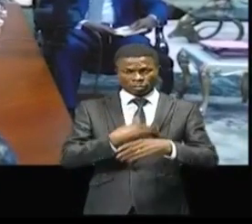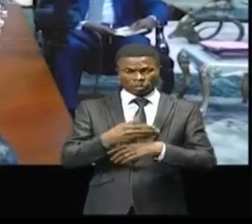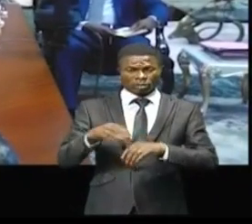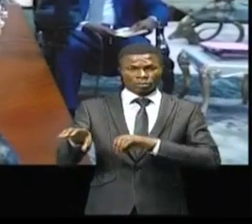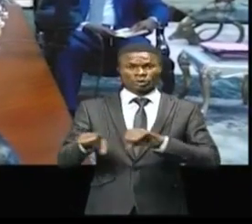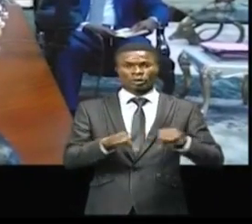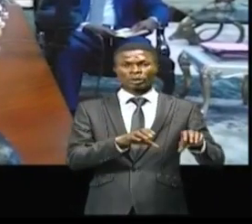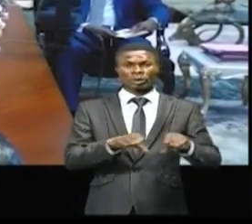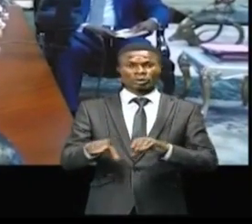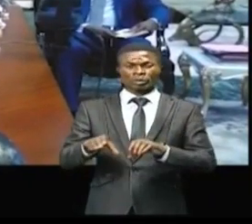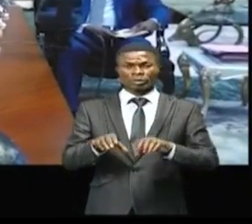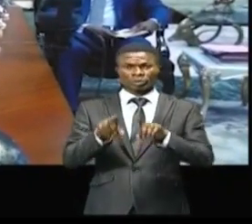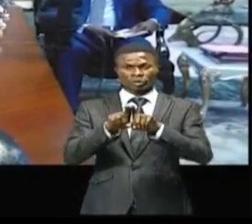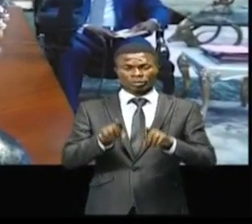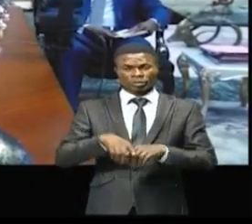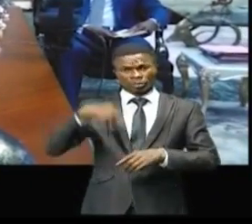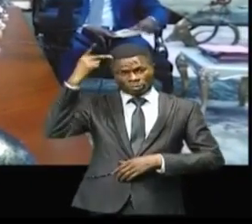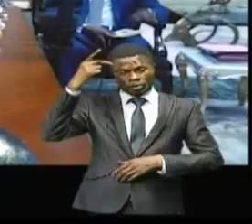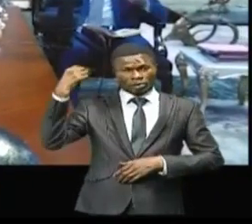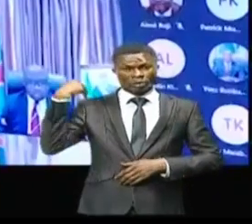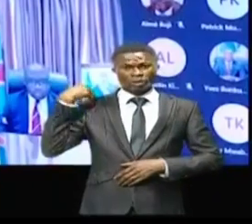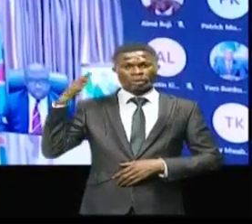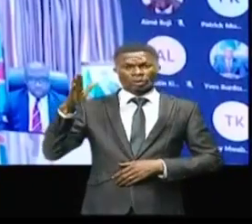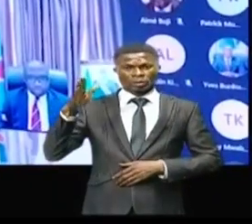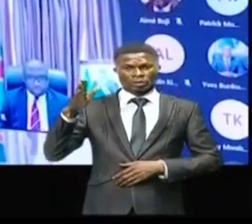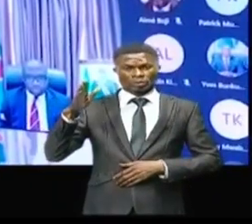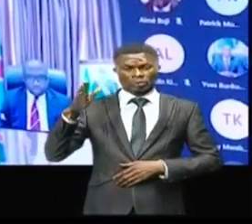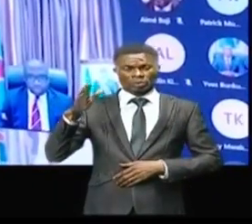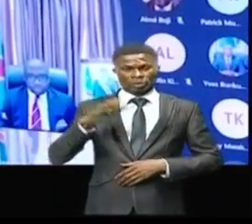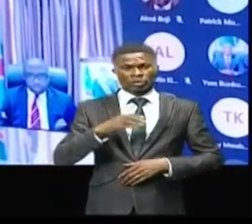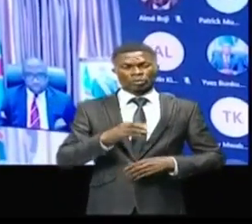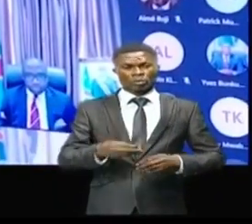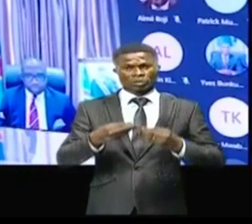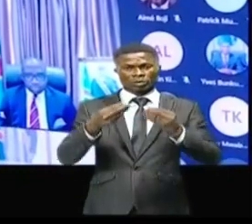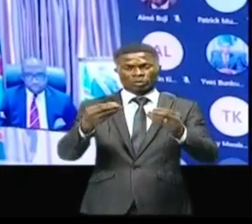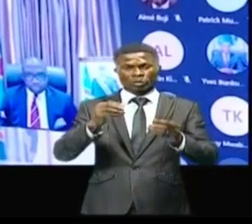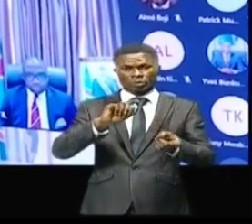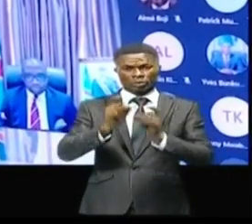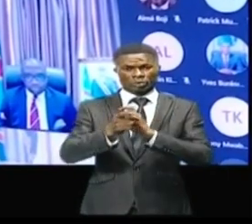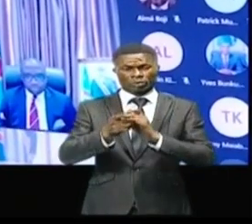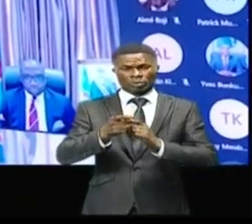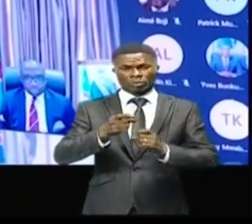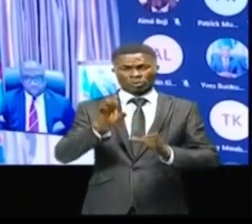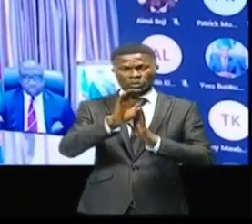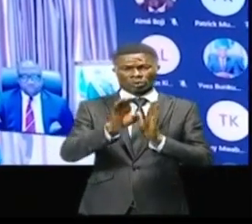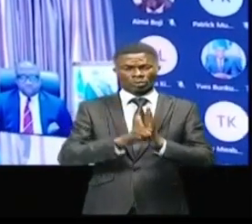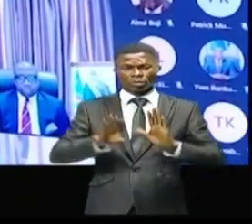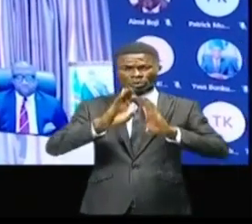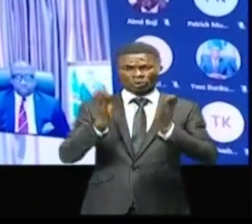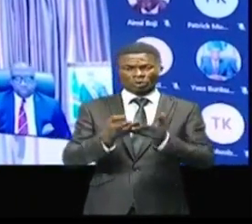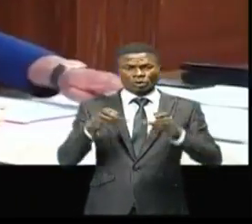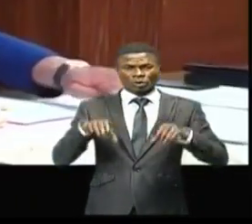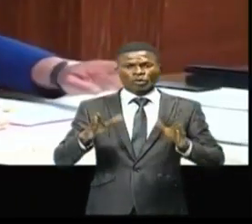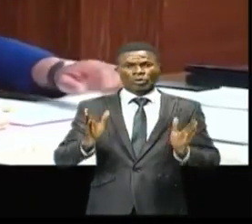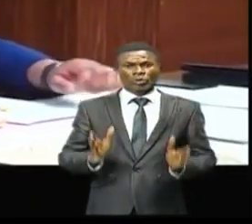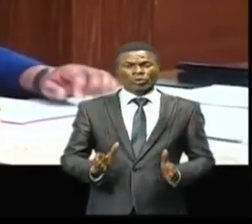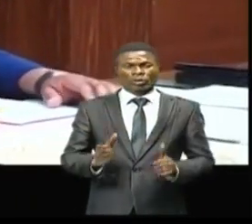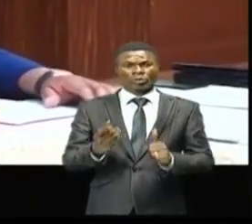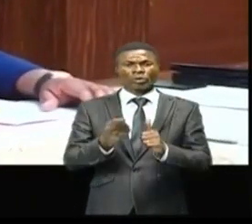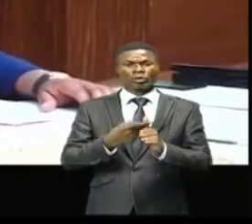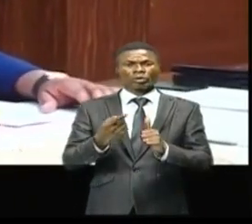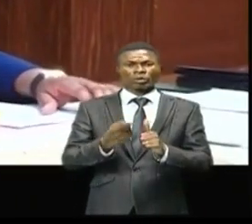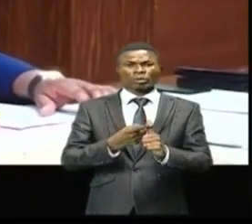actions et des politiques publiques conduisant à l'amélioration du bien-être de tous les Congolais notamment